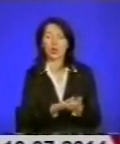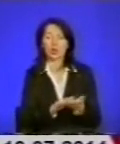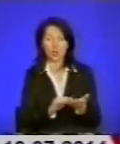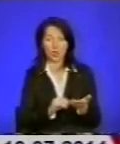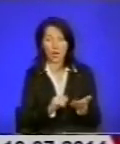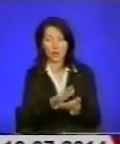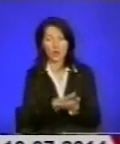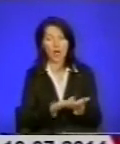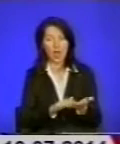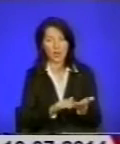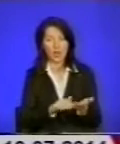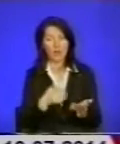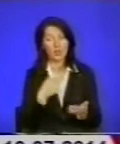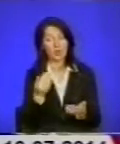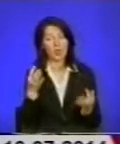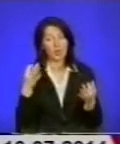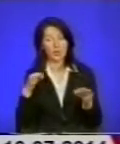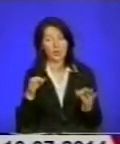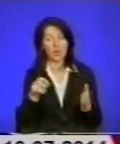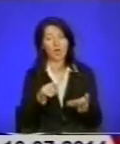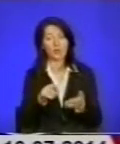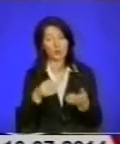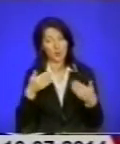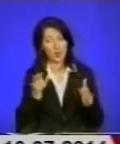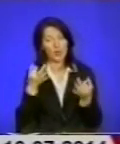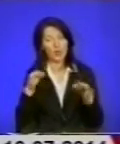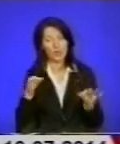випускаємо на волю, ми даємо тобі квартиру,